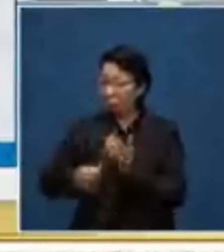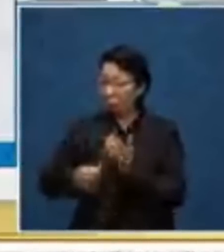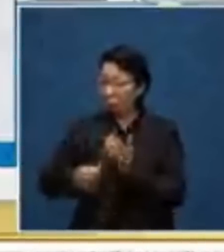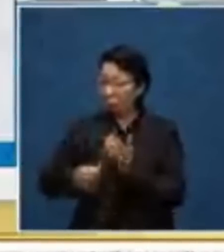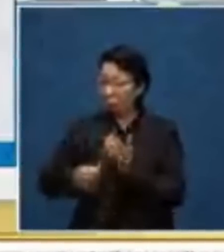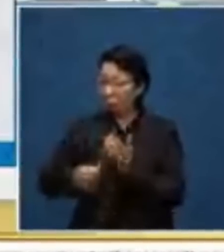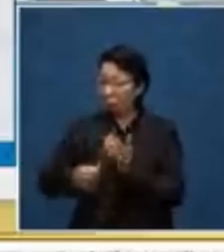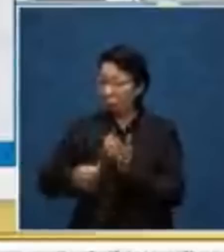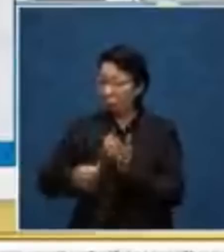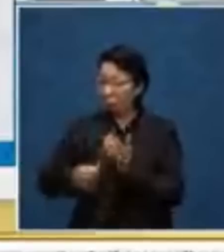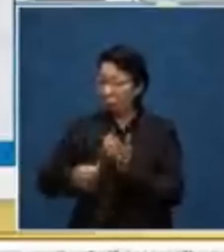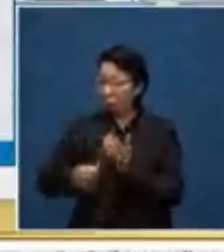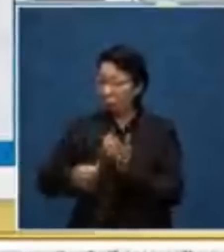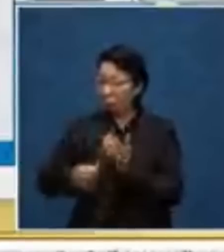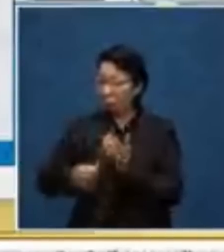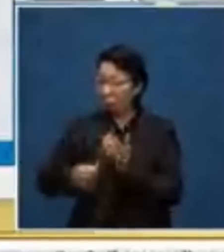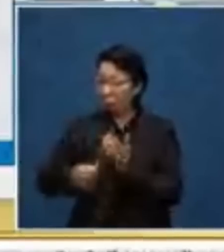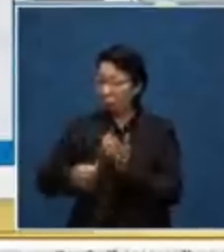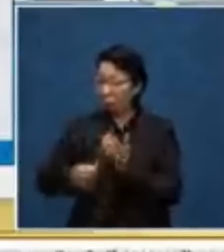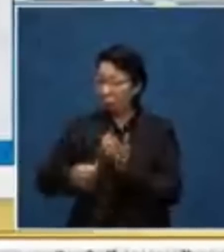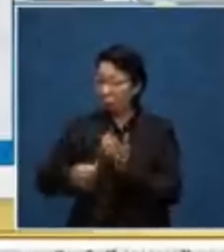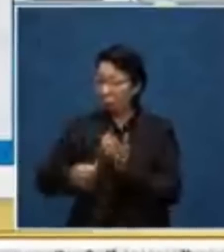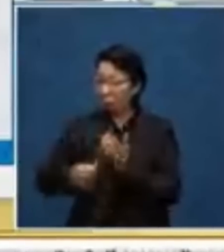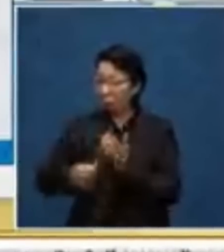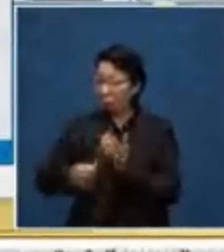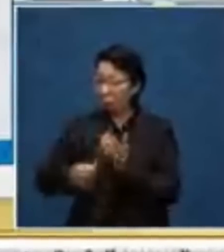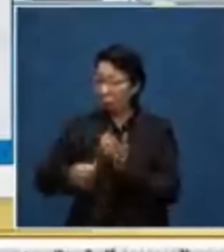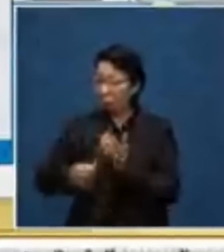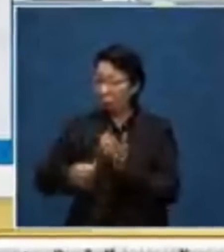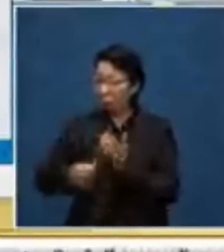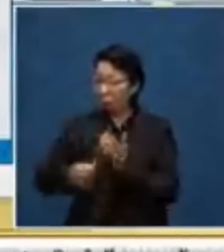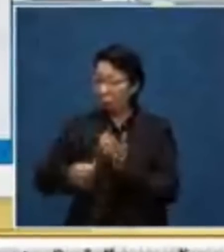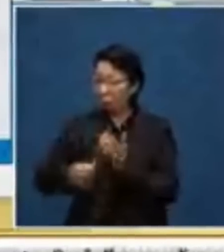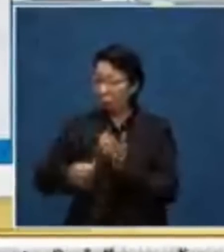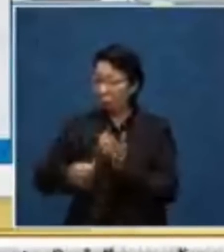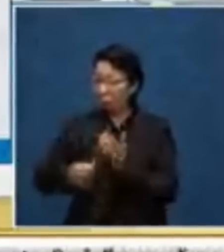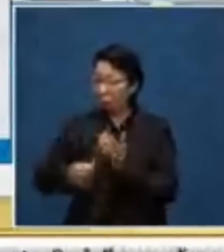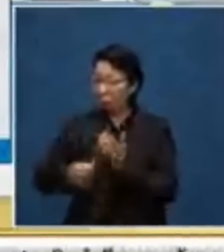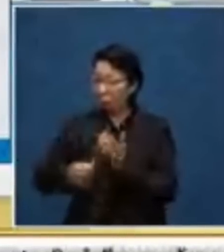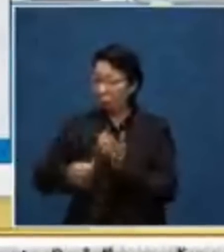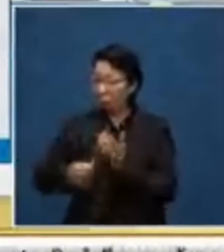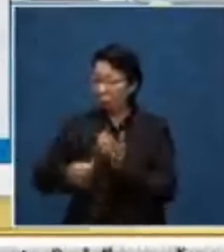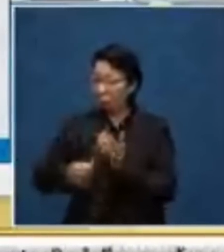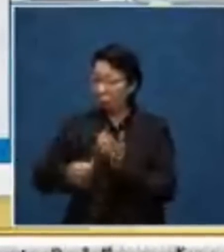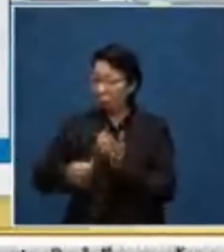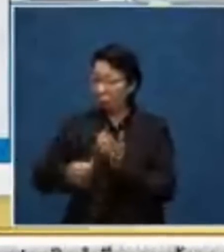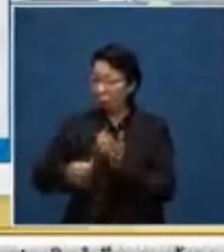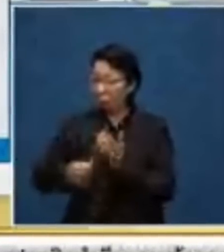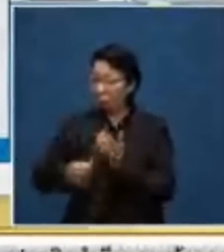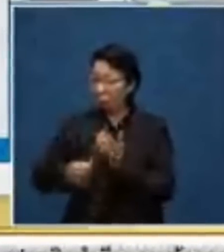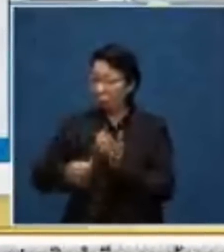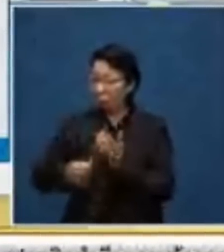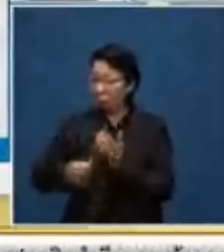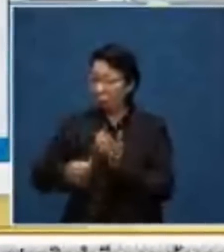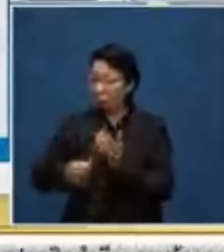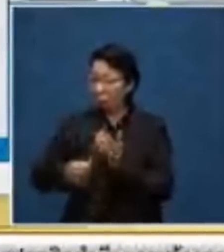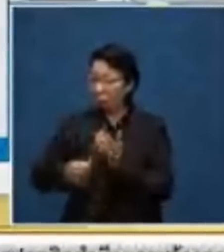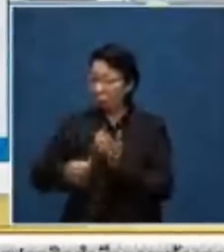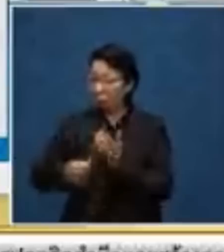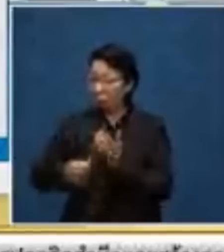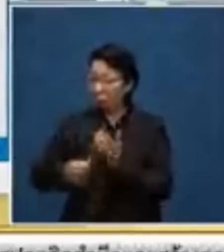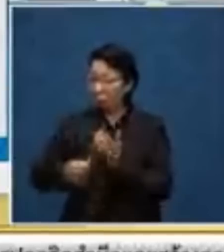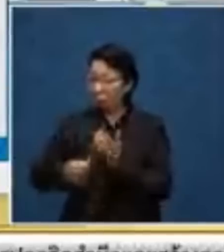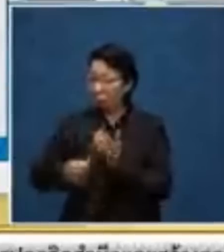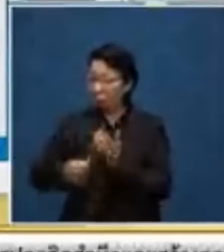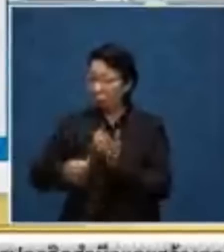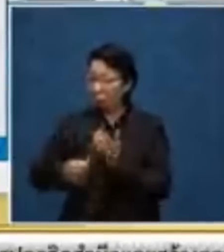รงไฟฟ้าจากเชื้อเพลิงขยะอุตสาหกรรมนะคะจะมาจากทั้งหมดนี้นะคะมาจากบริษัทเดียวกันค่ะแล้วก็